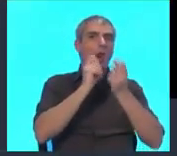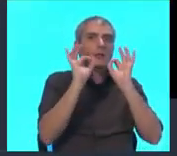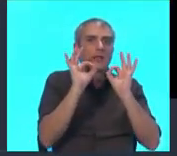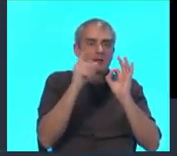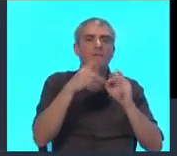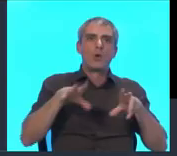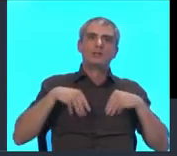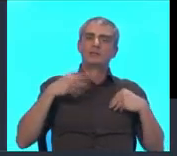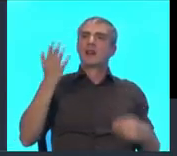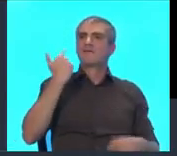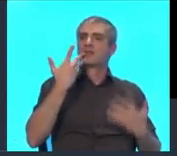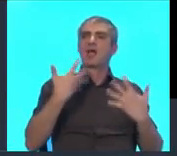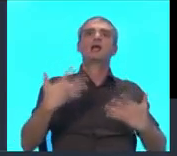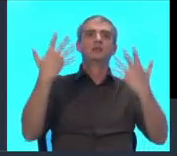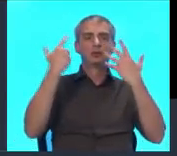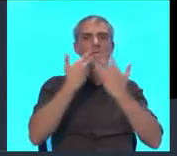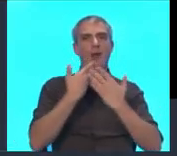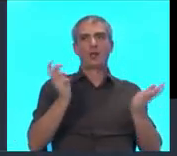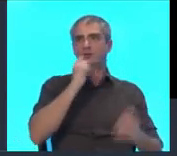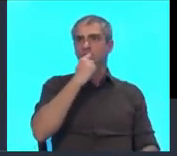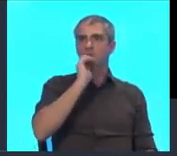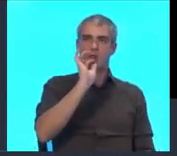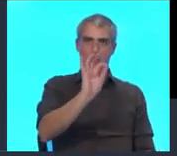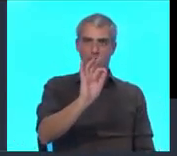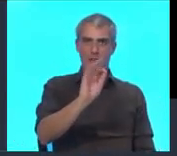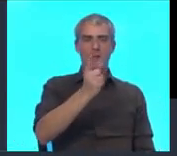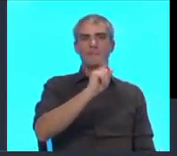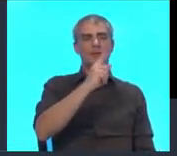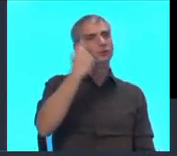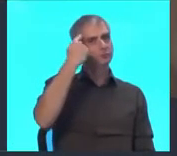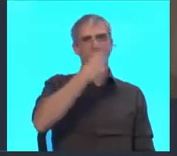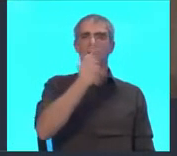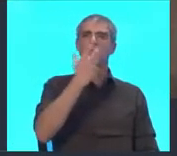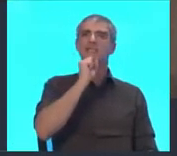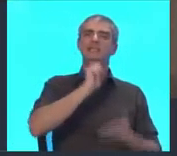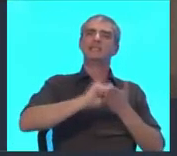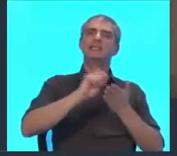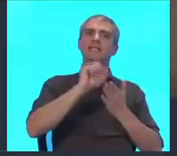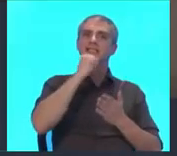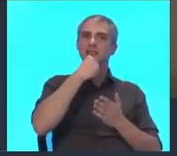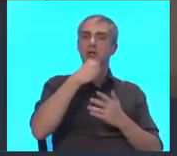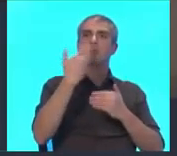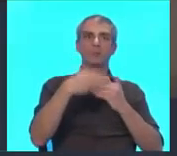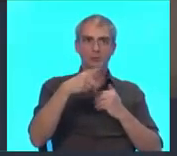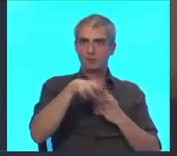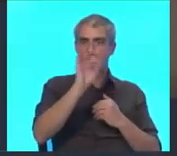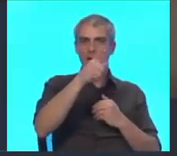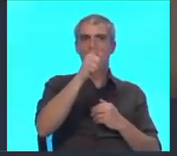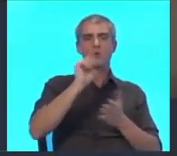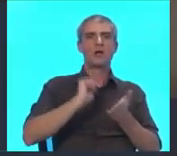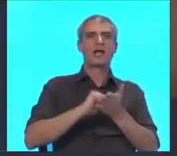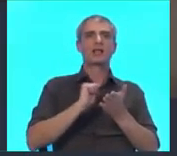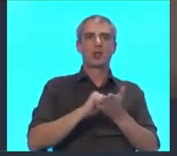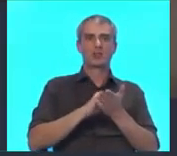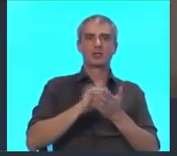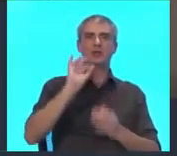לפני יותר מעשור לחשוף את סודותיו, לפני מי שהתיימר להיות היסטוריון. בסוף גילה כי מדובר בעיתונאי